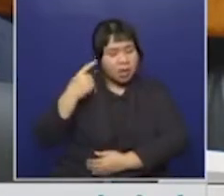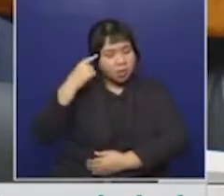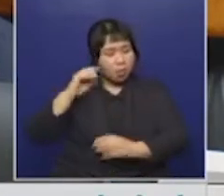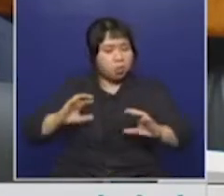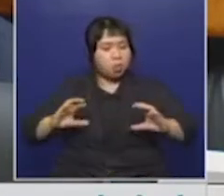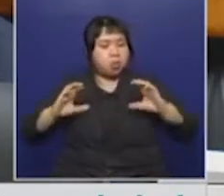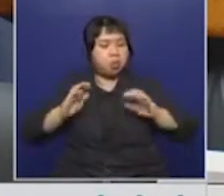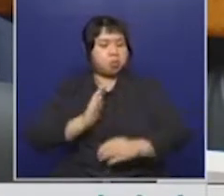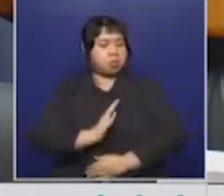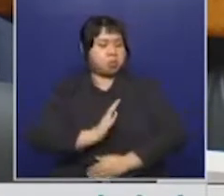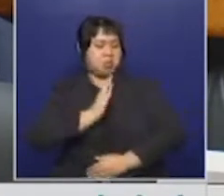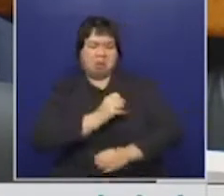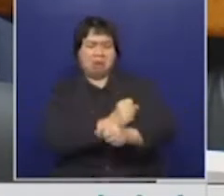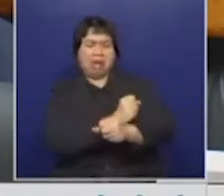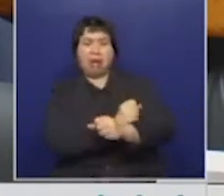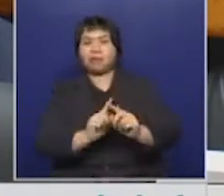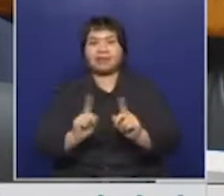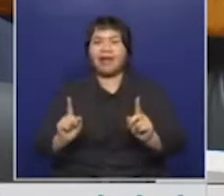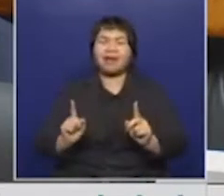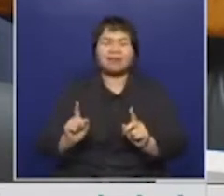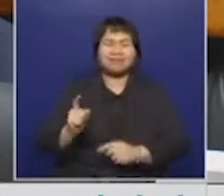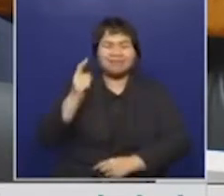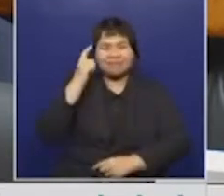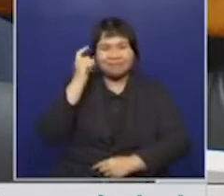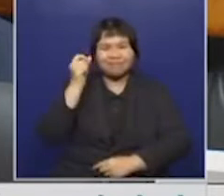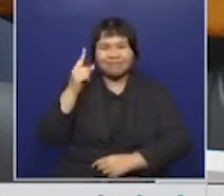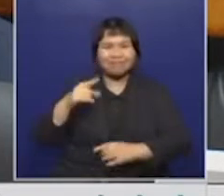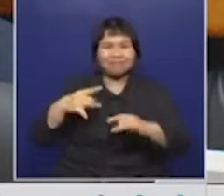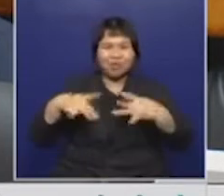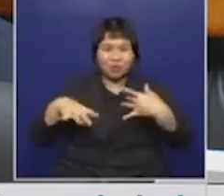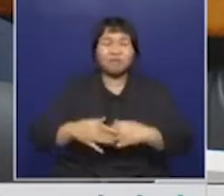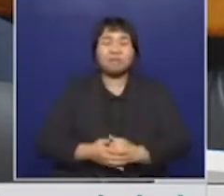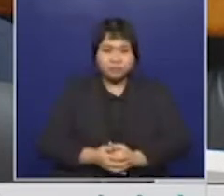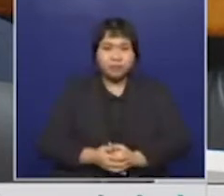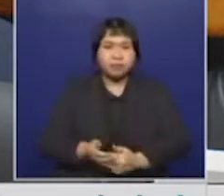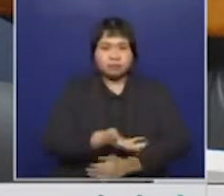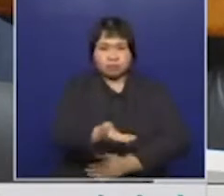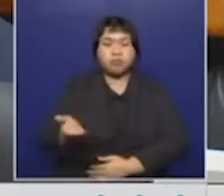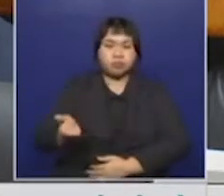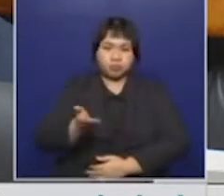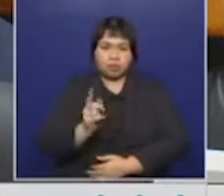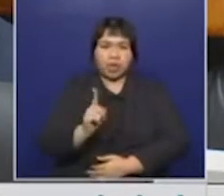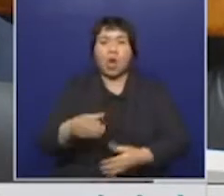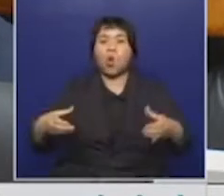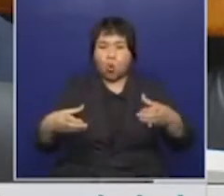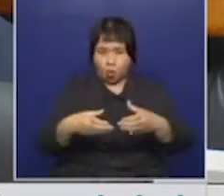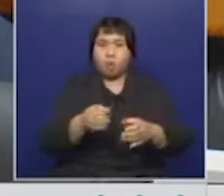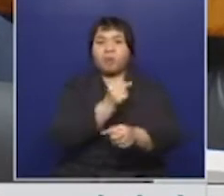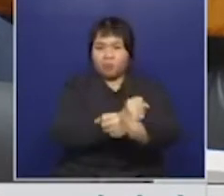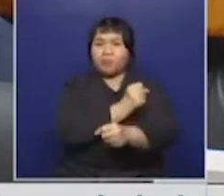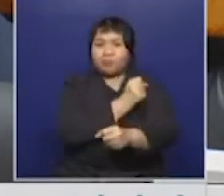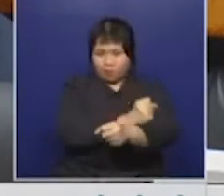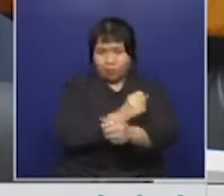นั้นสูงส่งกว่ารณาละประเภทซึ่งเป็นความเข้าใจที่ผิดๆเพราะทุกคนล้วนแล้วแต่จัดอยู่ในกลุ่มกำลังแรงงาน